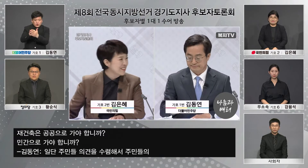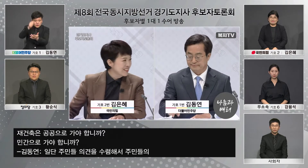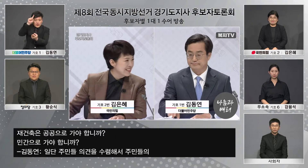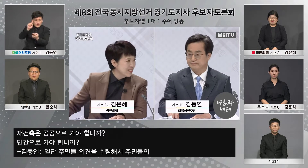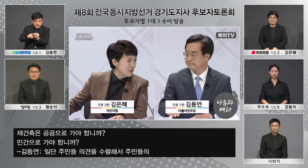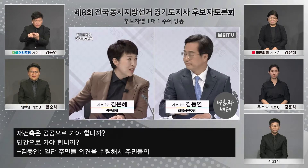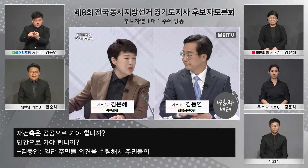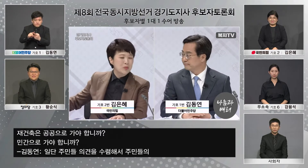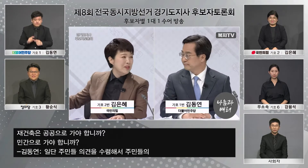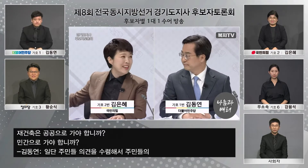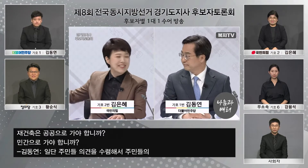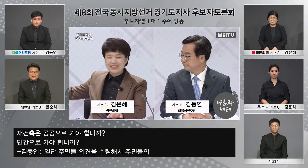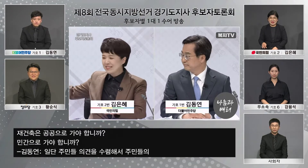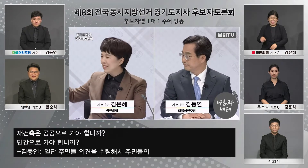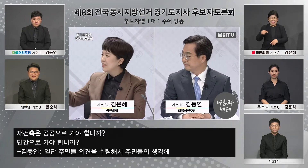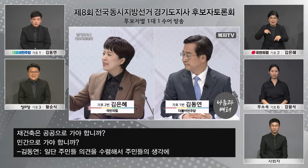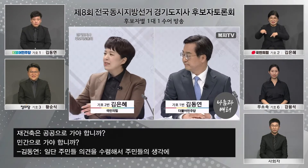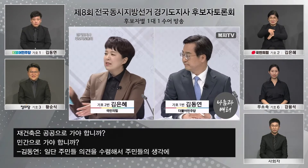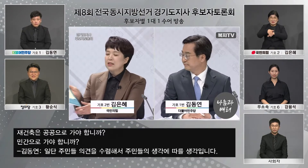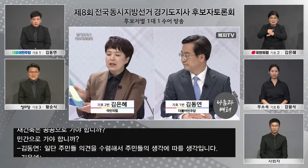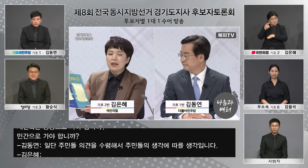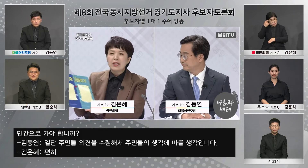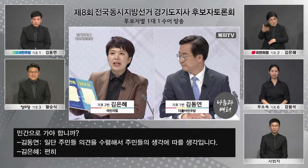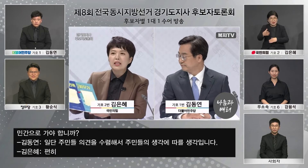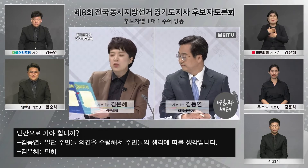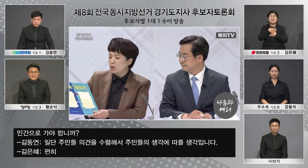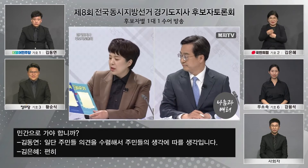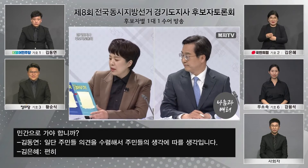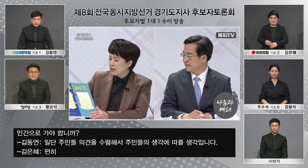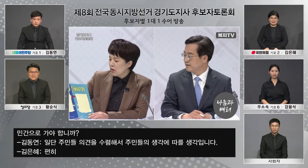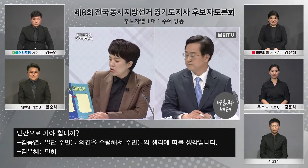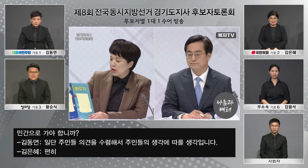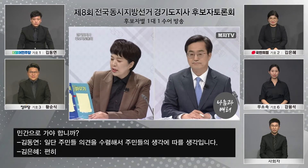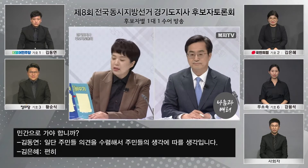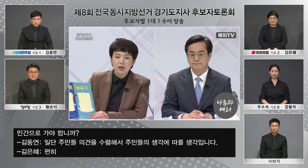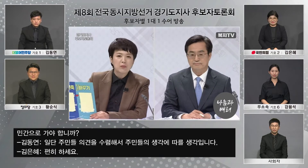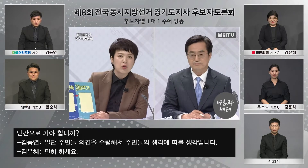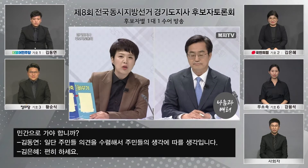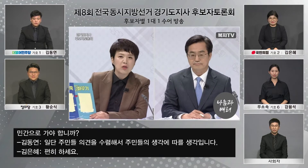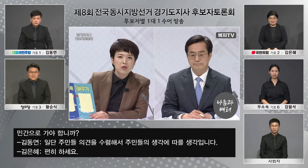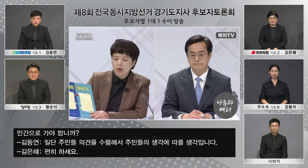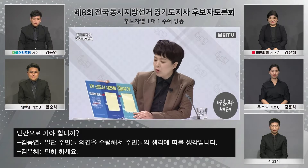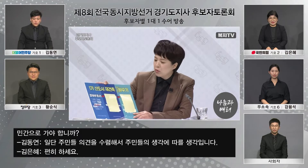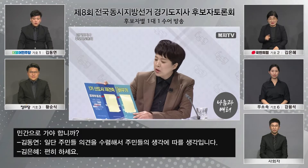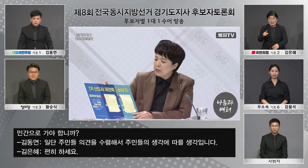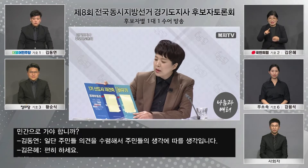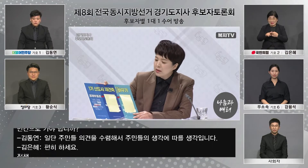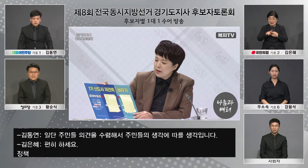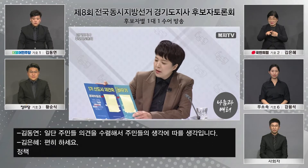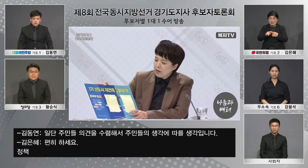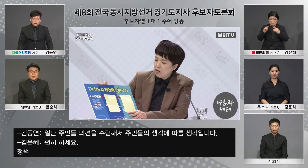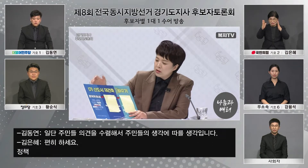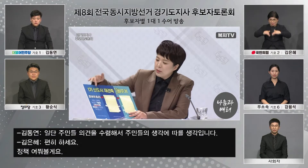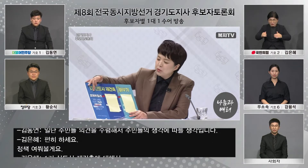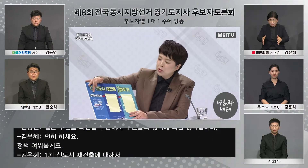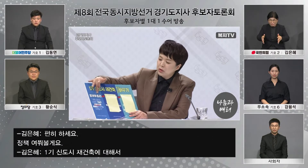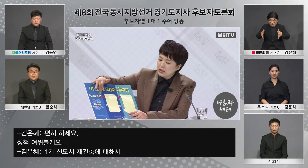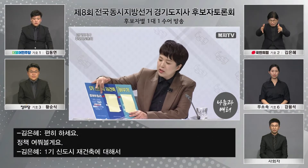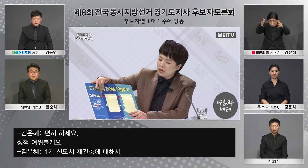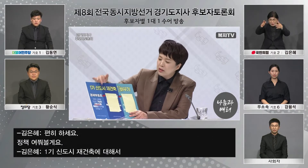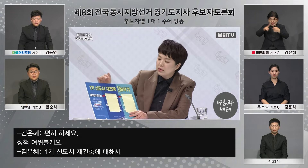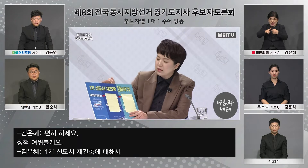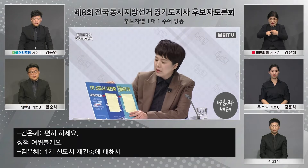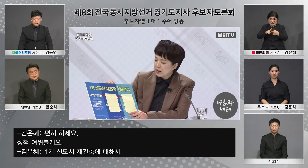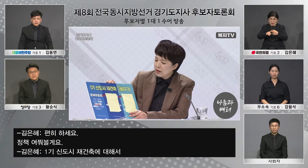편히 하세요. 정책 여쭤볼게요. 일기 신도시 재건축에 대해서 김동연 후보님이